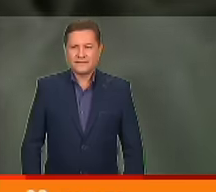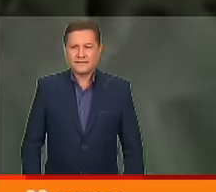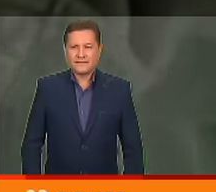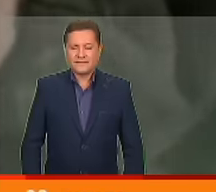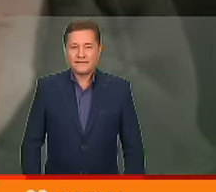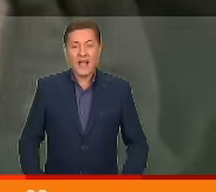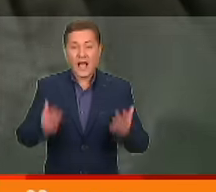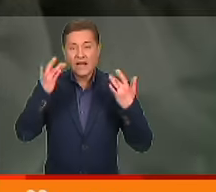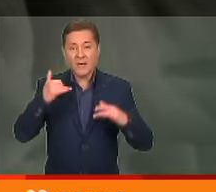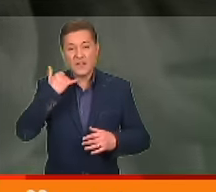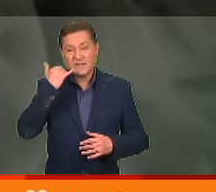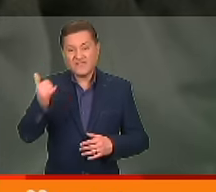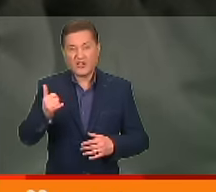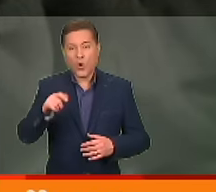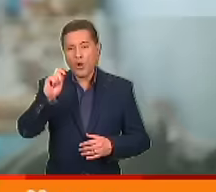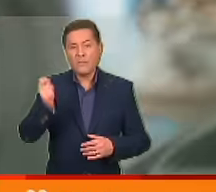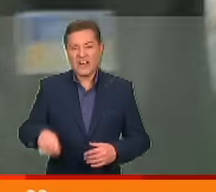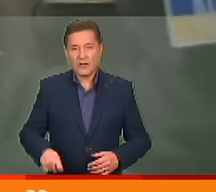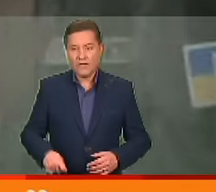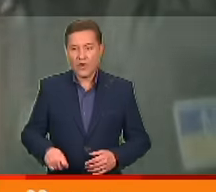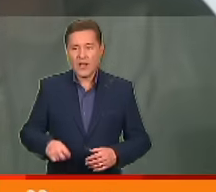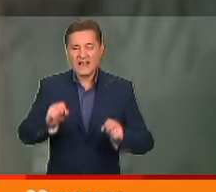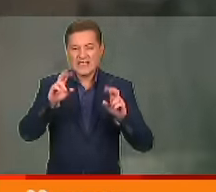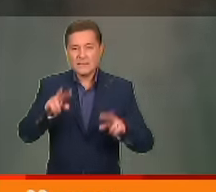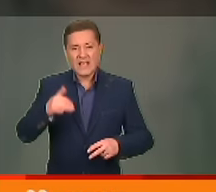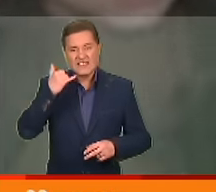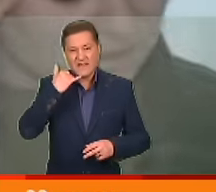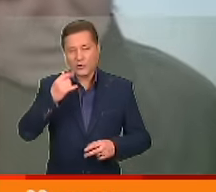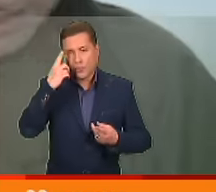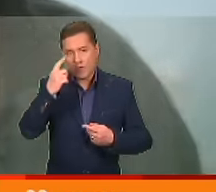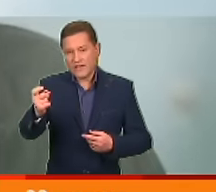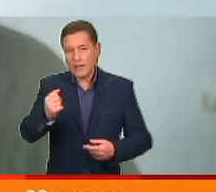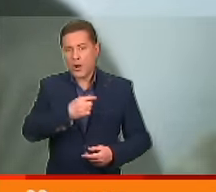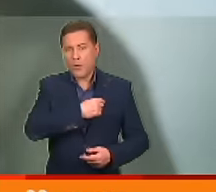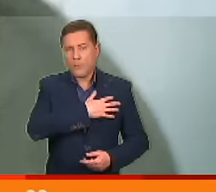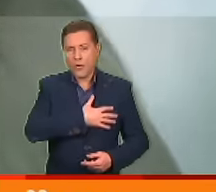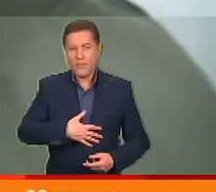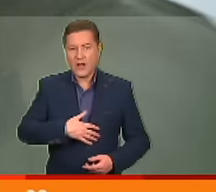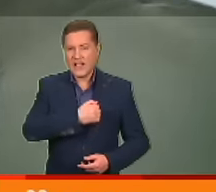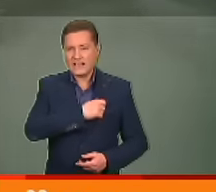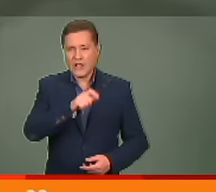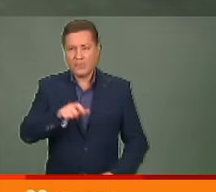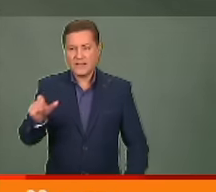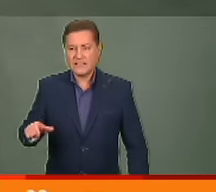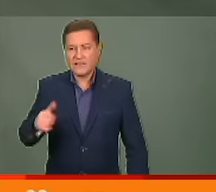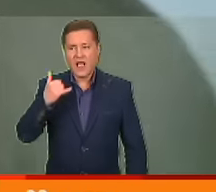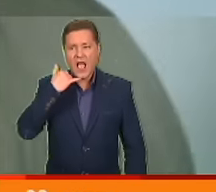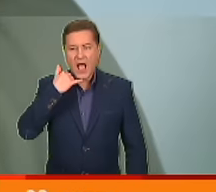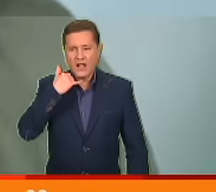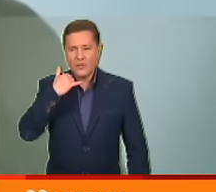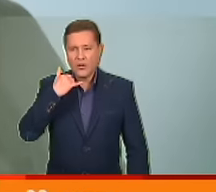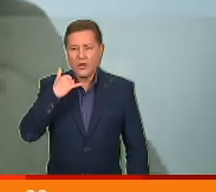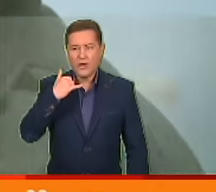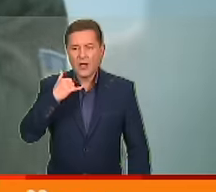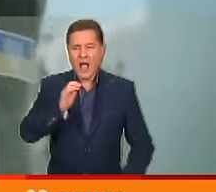Аж раптом дзвінок із передової. Спецзв'язком повідомляють про поранених бійців. Алло!